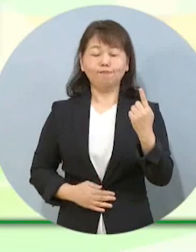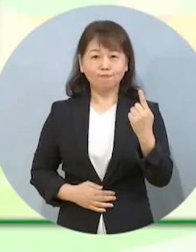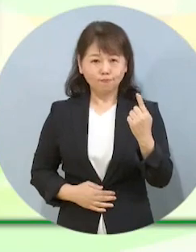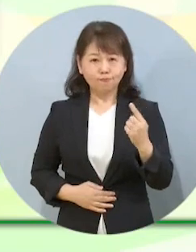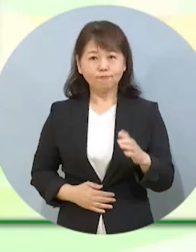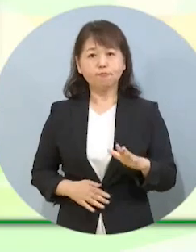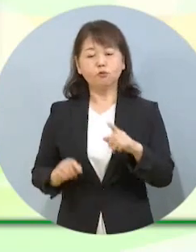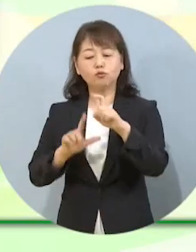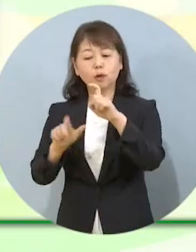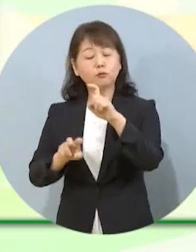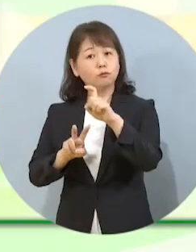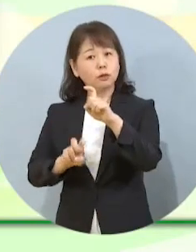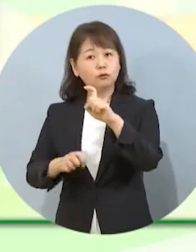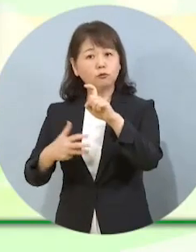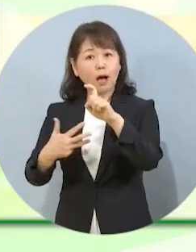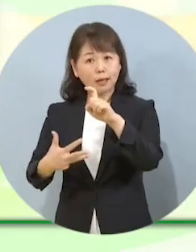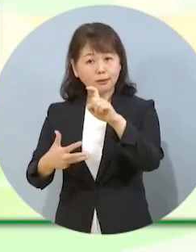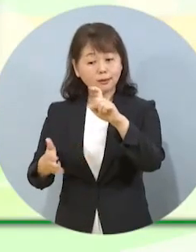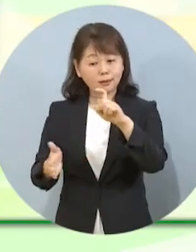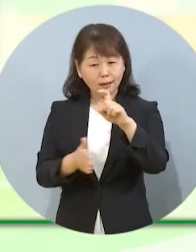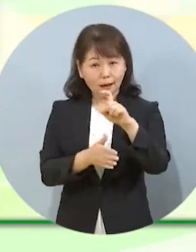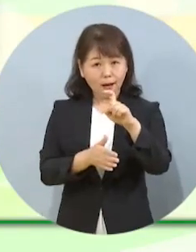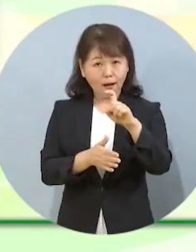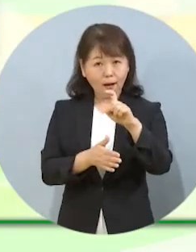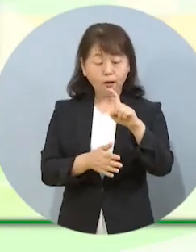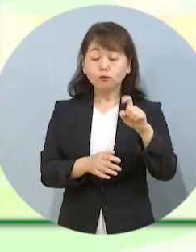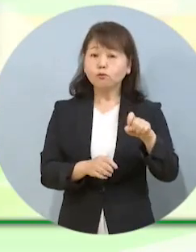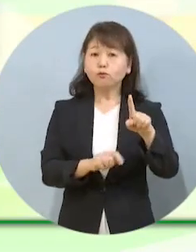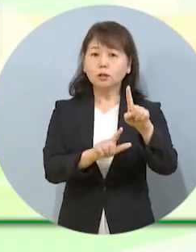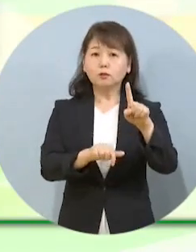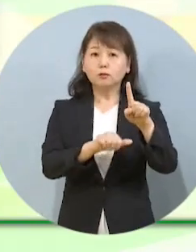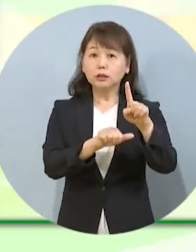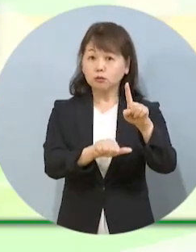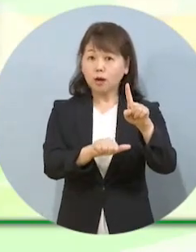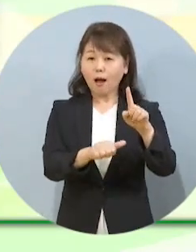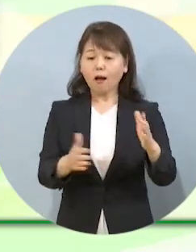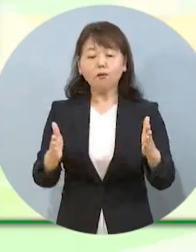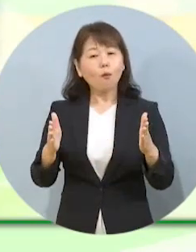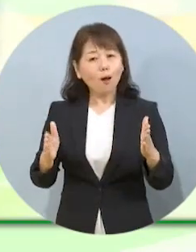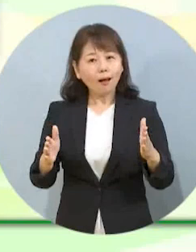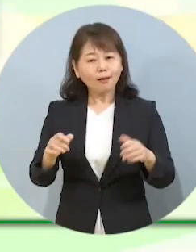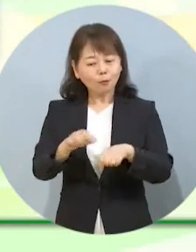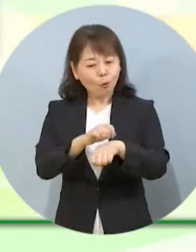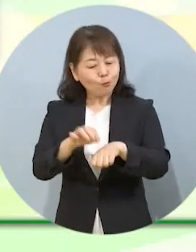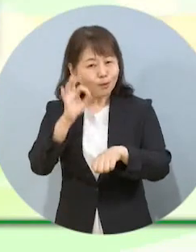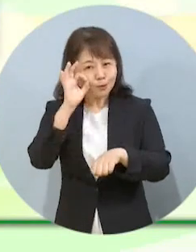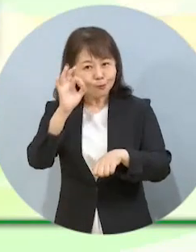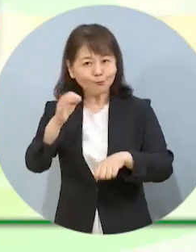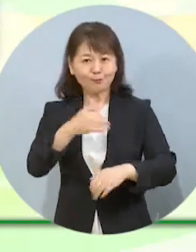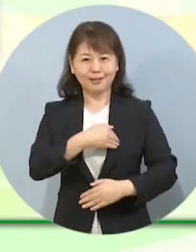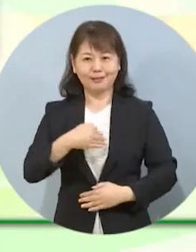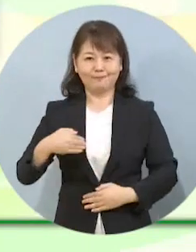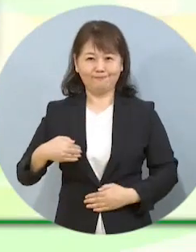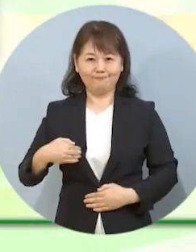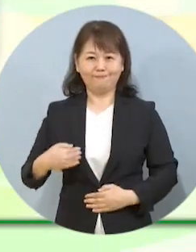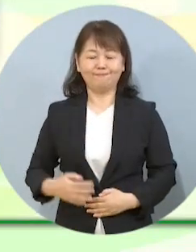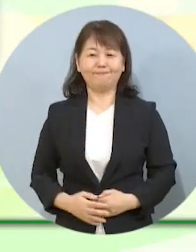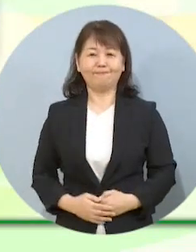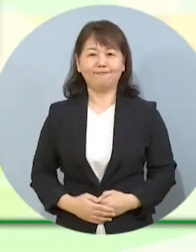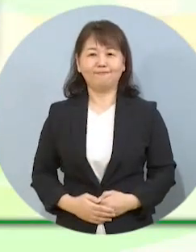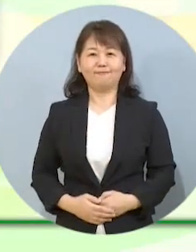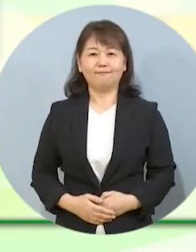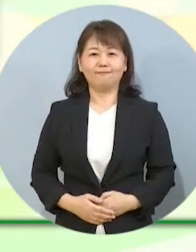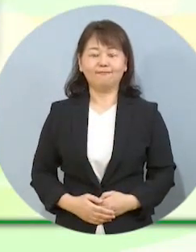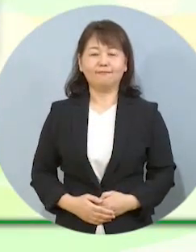今月28日土曜日から来月5日日曜日までの期間で開催されます。